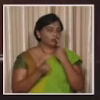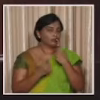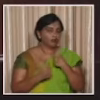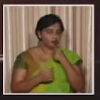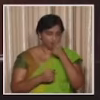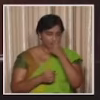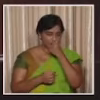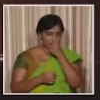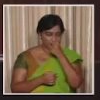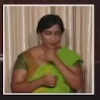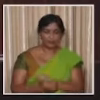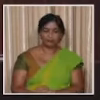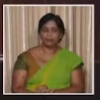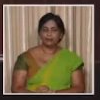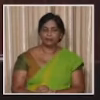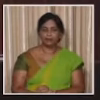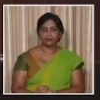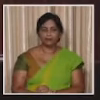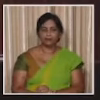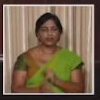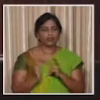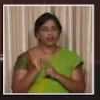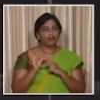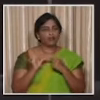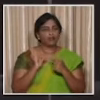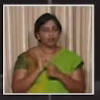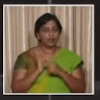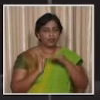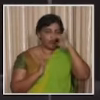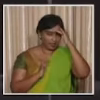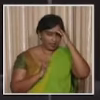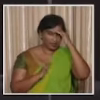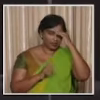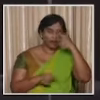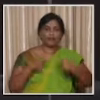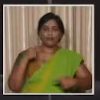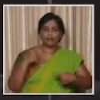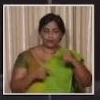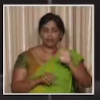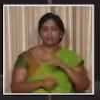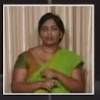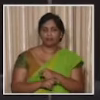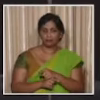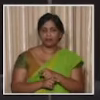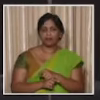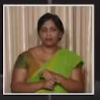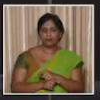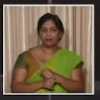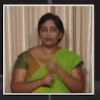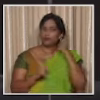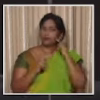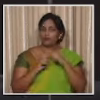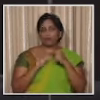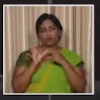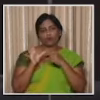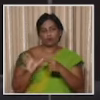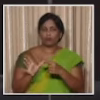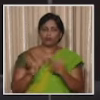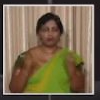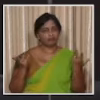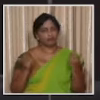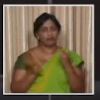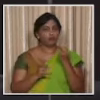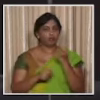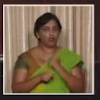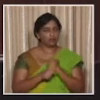කියන්න තනායකතුමනි වැට් සම්බන්ධයෙන් ඉරිදා දිනේ දින විවාදයක් තියෙනවා විවාදයක් තියෙනවා ඔව් ඒකෙදි ගන්න ඒකෙදි පිළිතුරු දෙවි